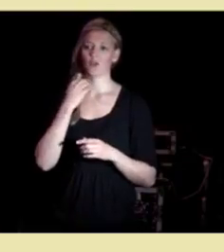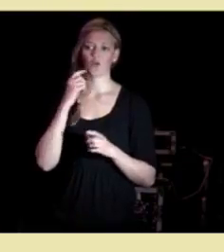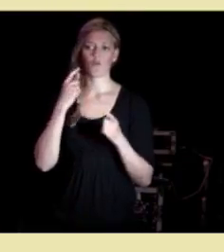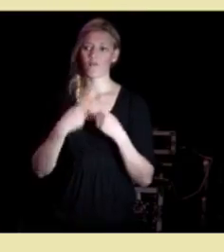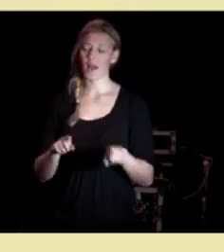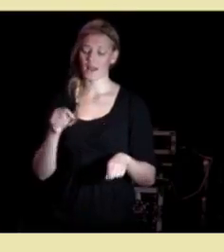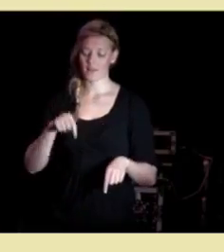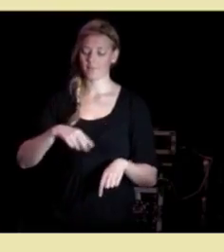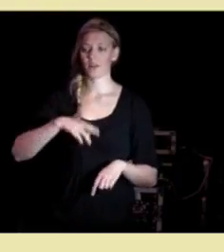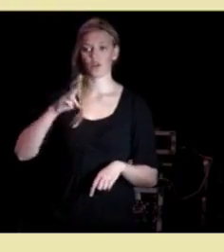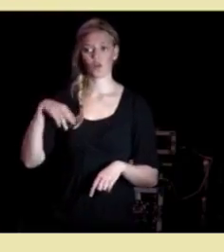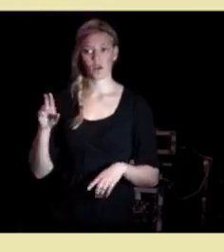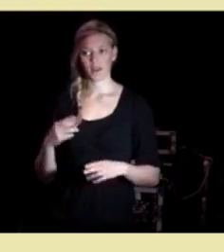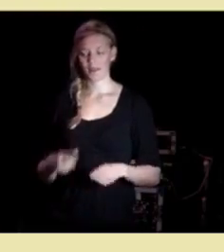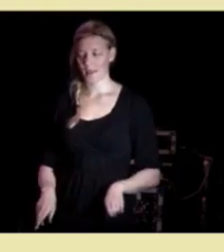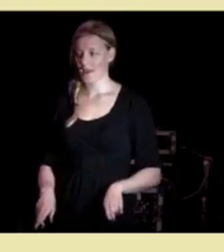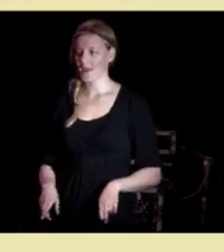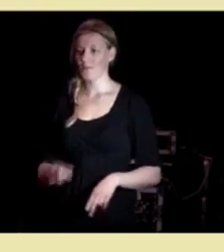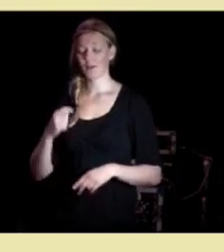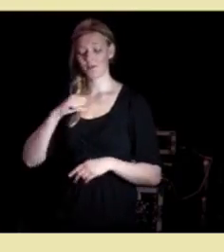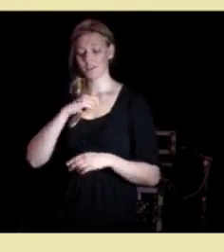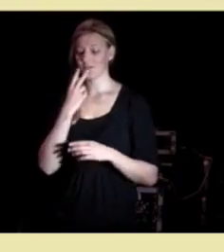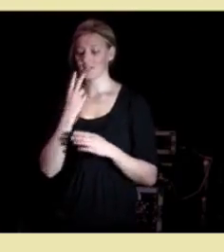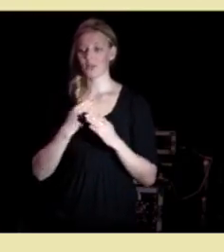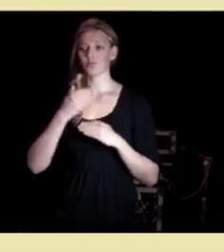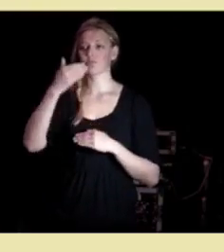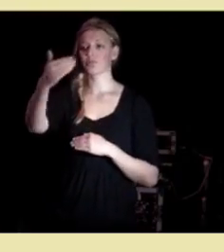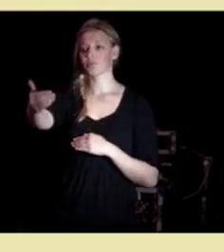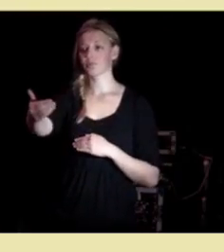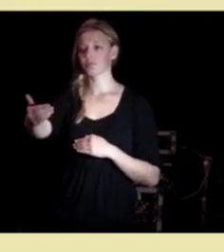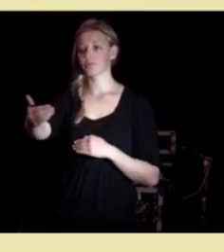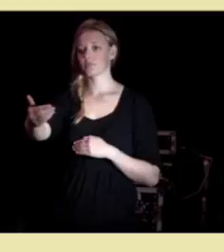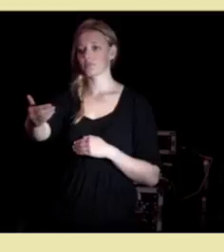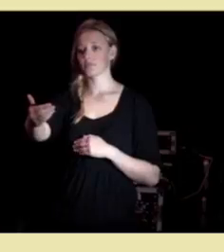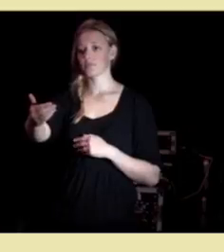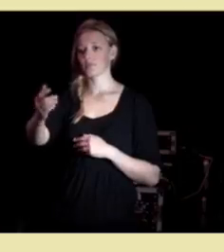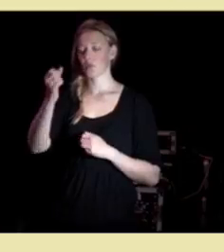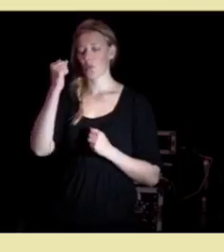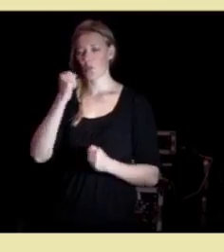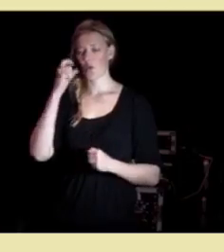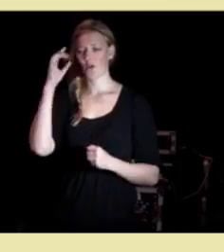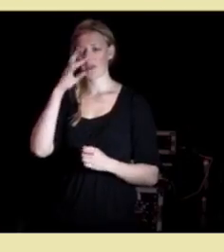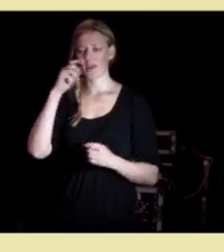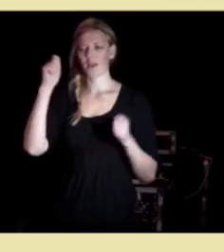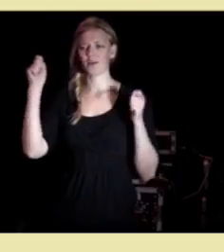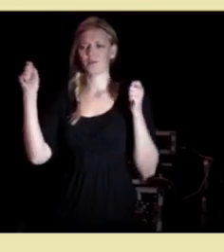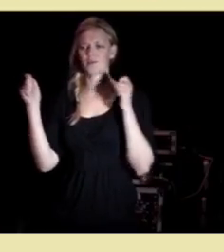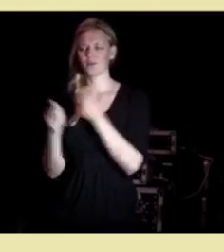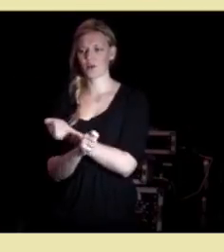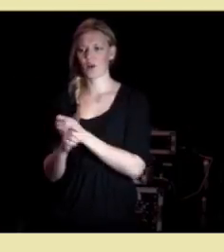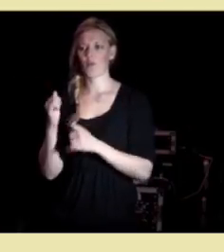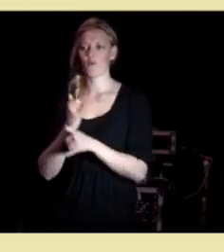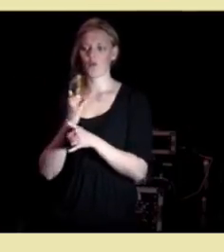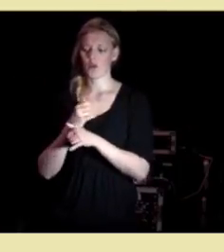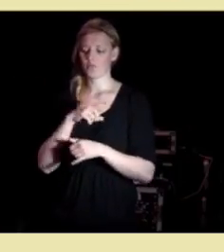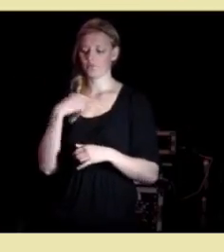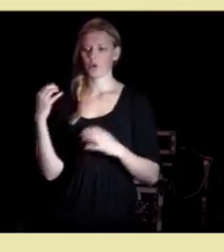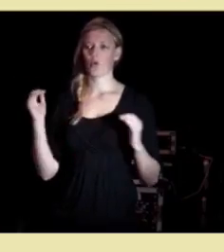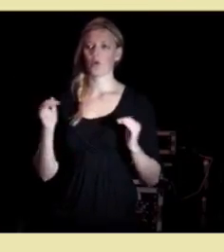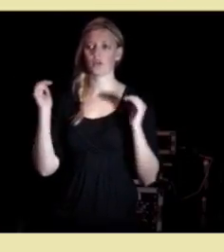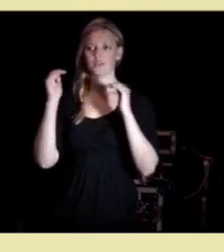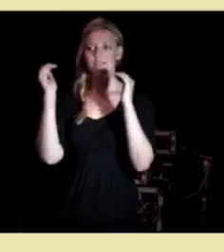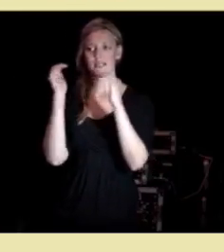i dag, men jeg tror når vi ser fremover i fremtidskulen, så må vi tenke annerledes rundt hvordan vi organiserer